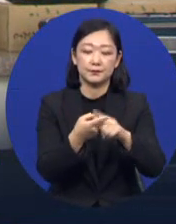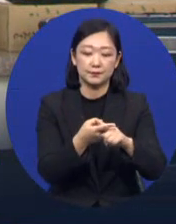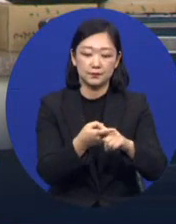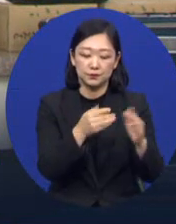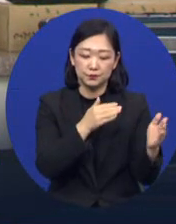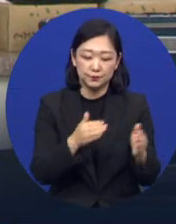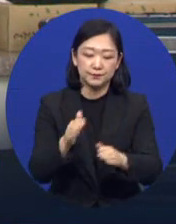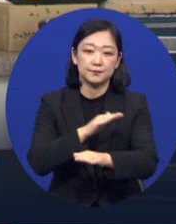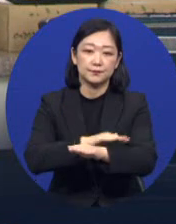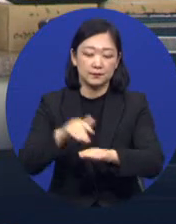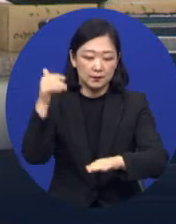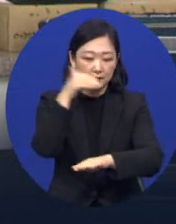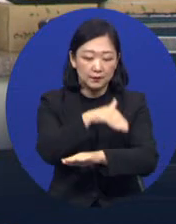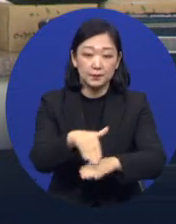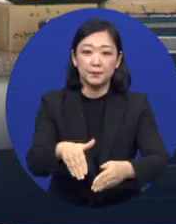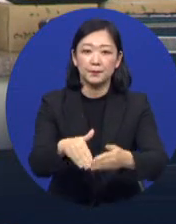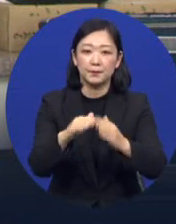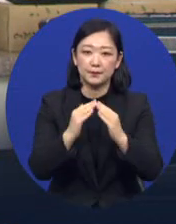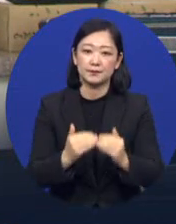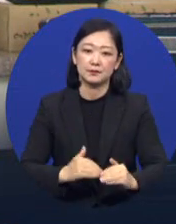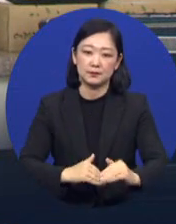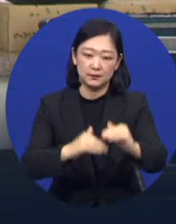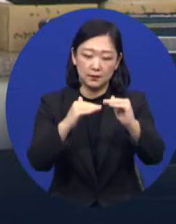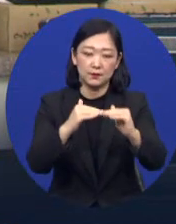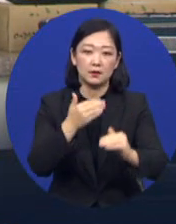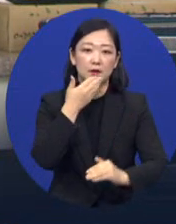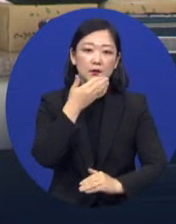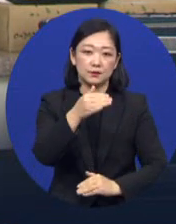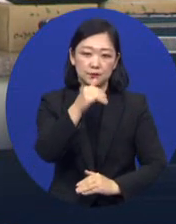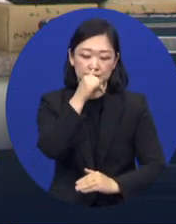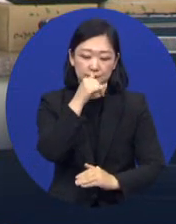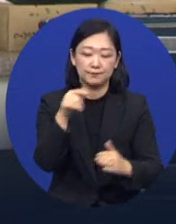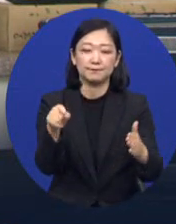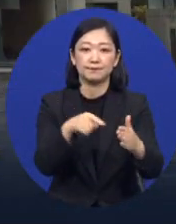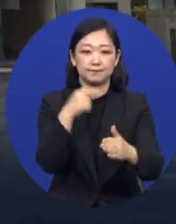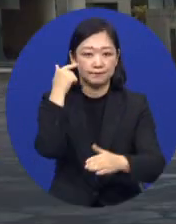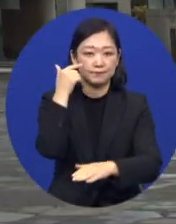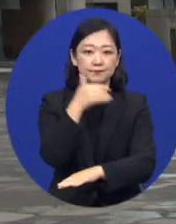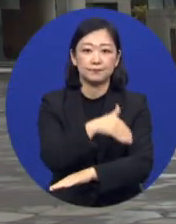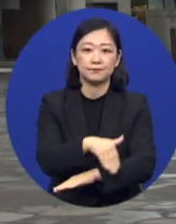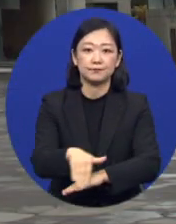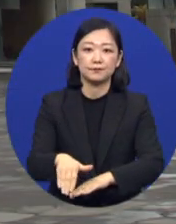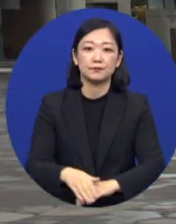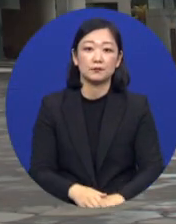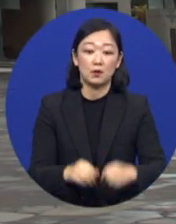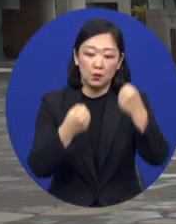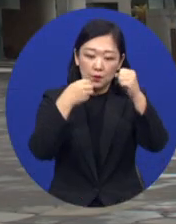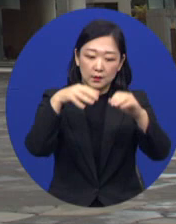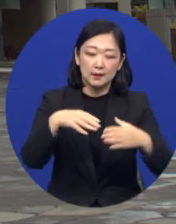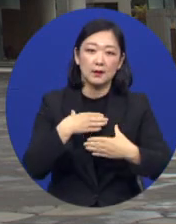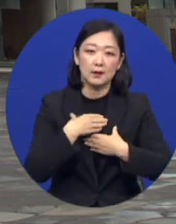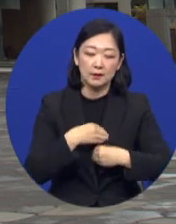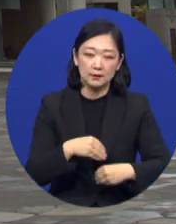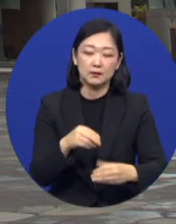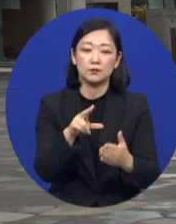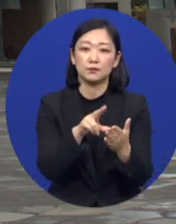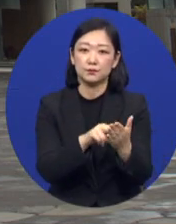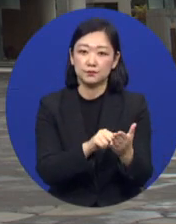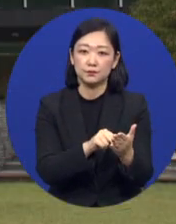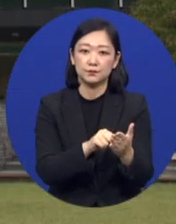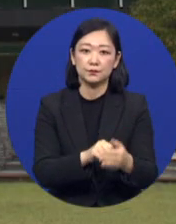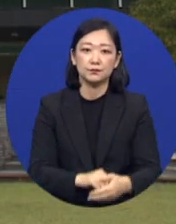갖춰서 계획을 수립하고 행사를 진행할 수 있도록 이렇게 지도를 하겠습니다. 공연장 안전에도 비상이